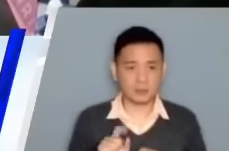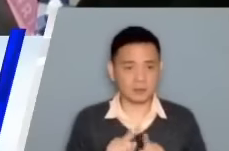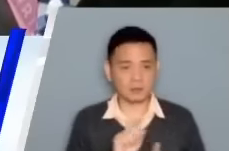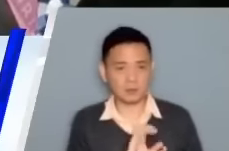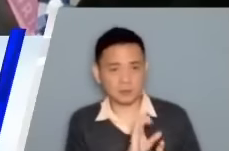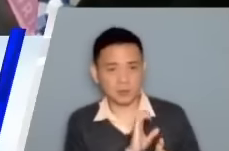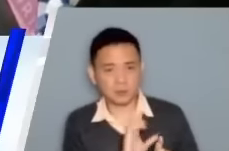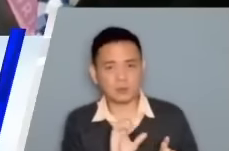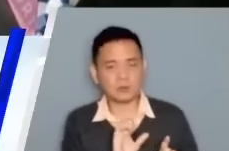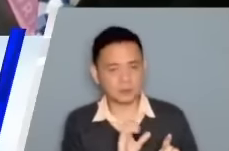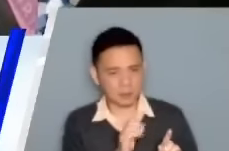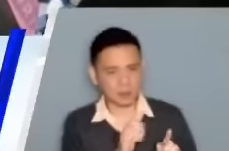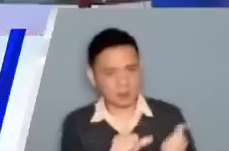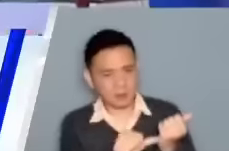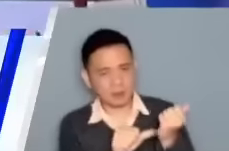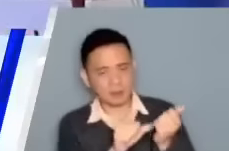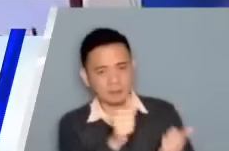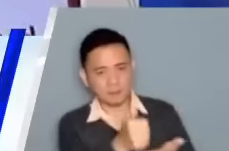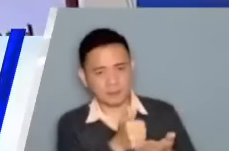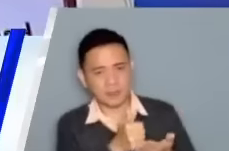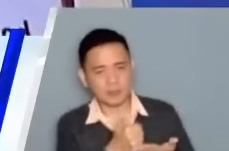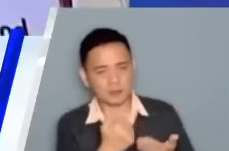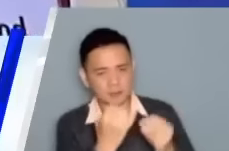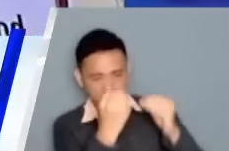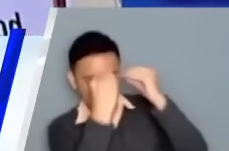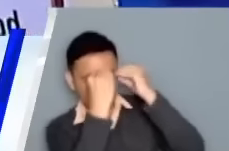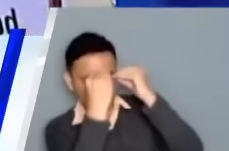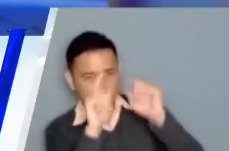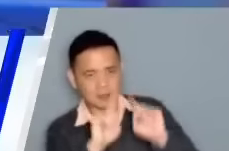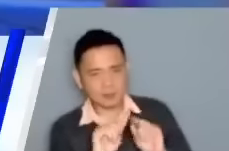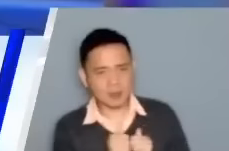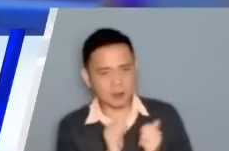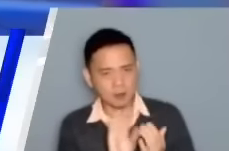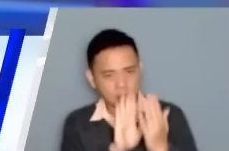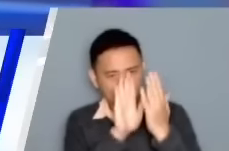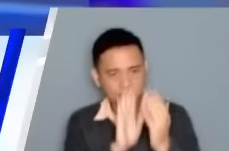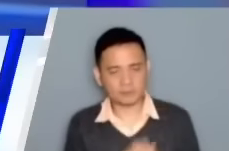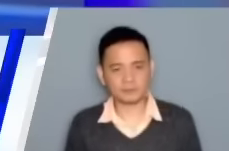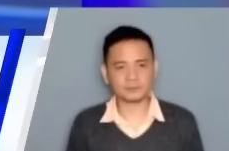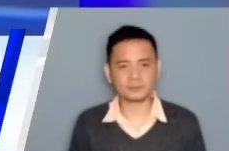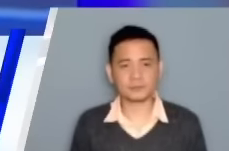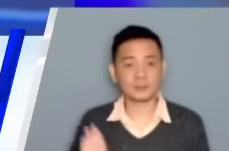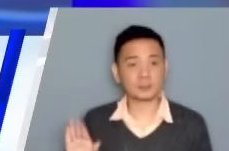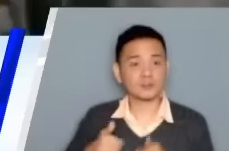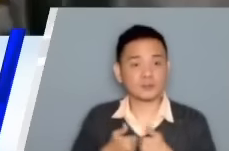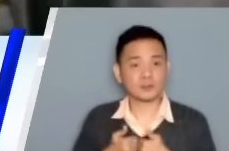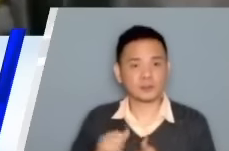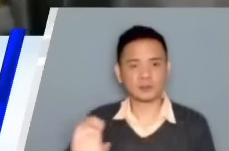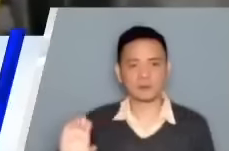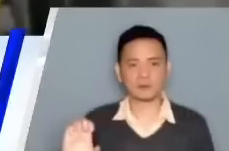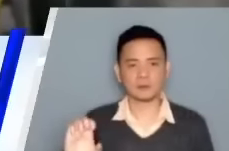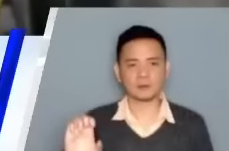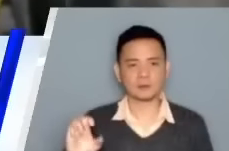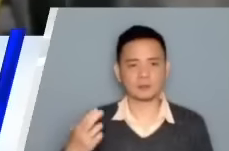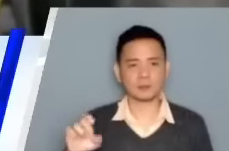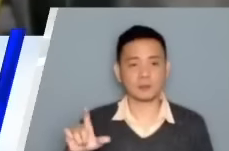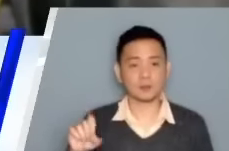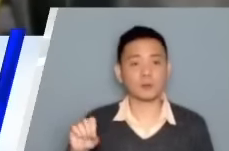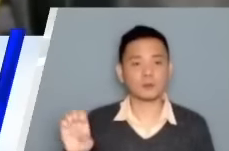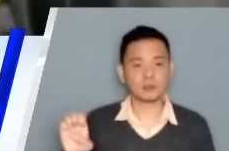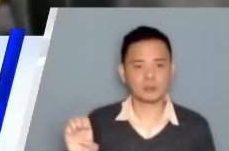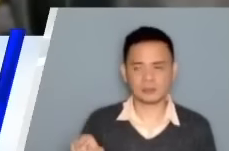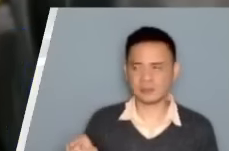na strategy nila pati sa nobyang si Chloe naalagaan po yung Mental Health ko and wellbeing ko